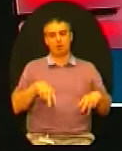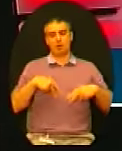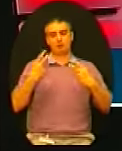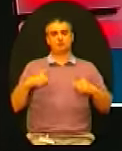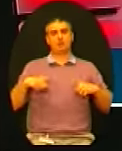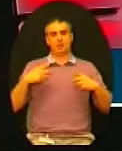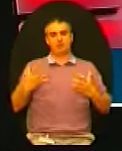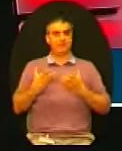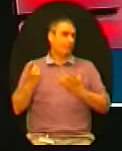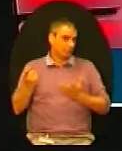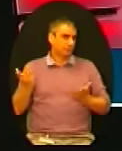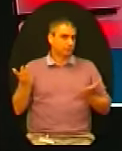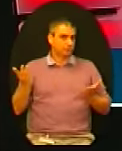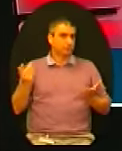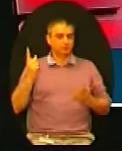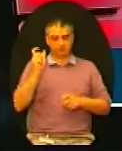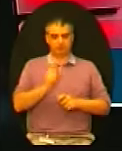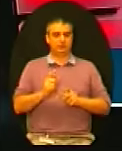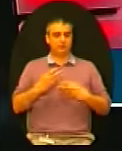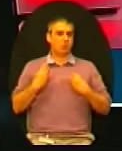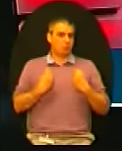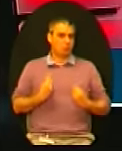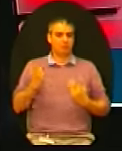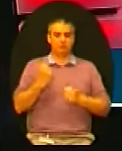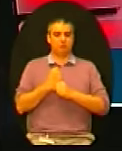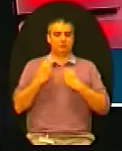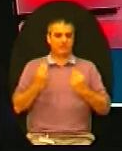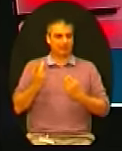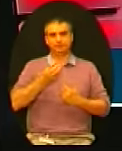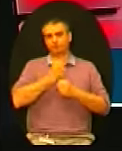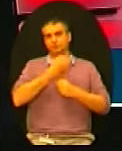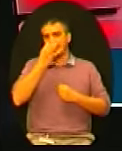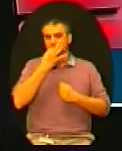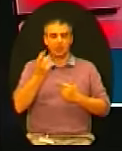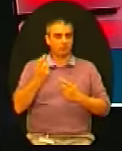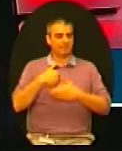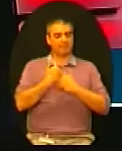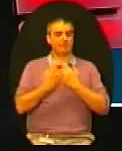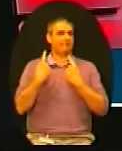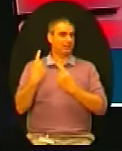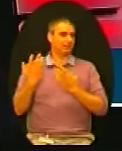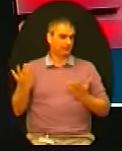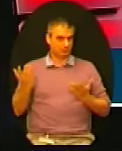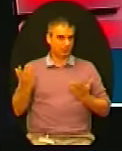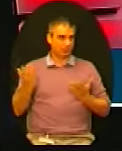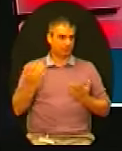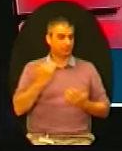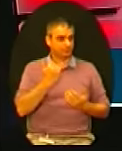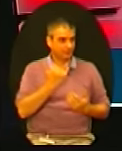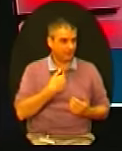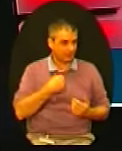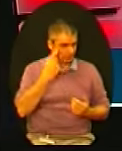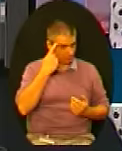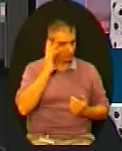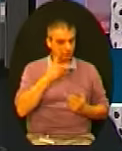חזר לחברה והוא אזרח מועיל והוא עושה דברים ונושא הרצאות ומפרנס את עצמו. כן. תראי, אני